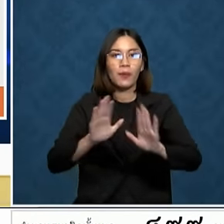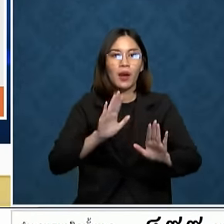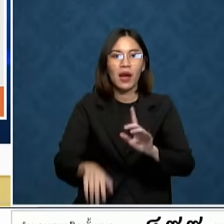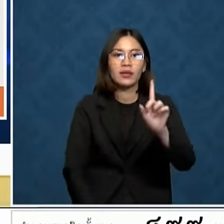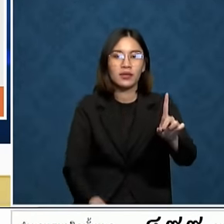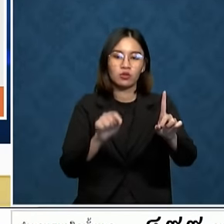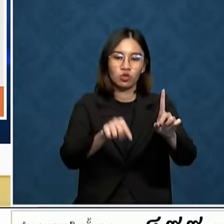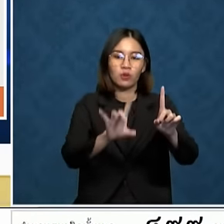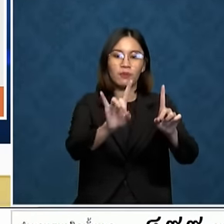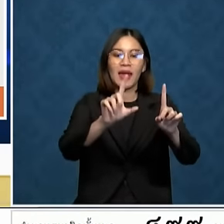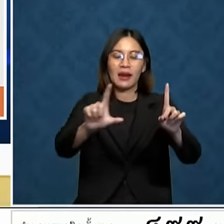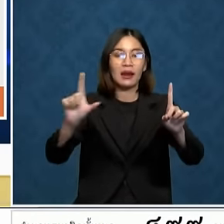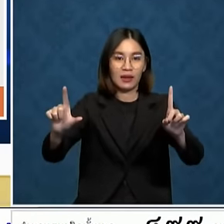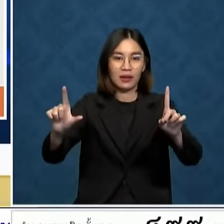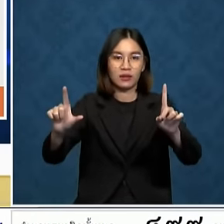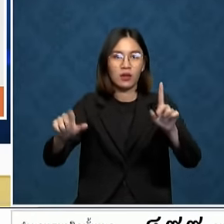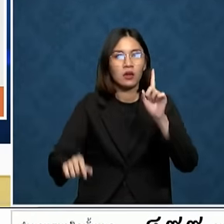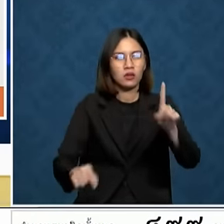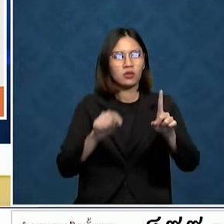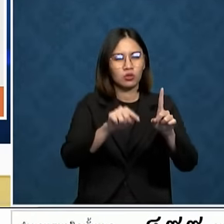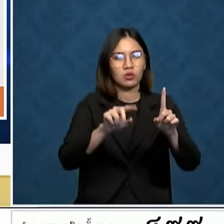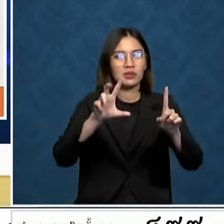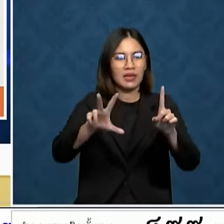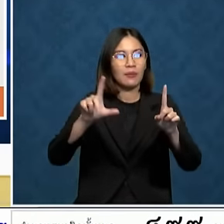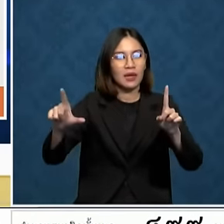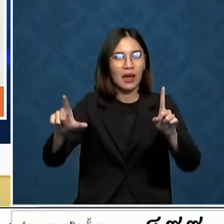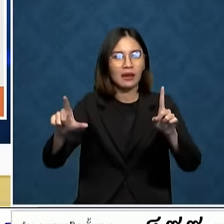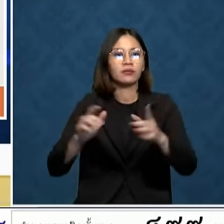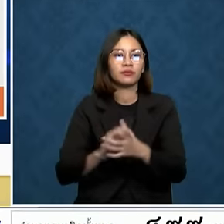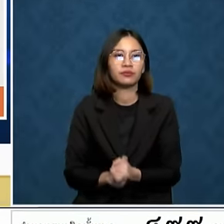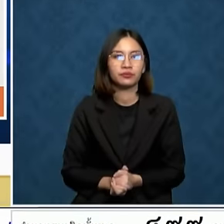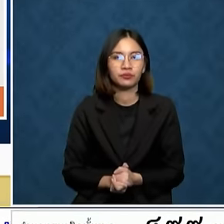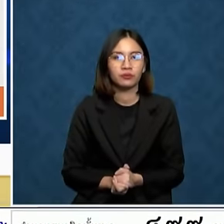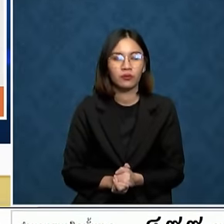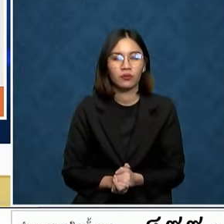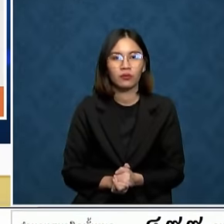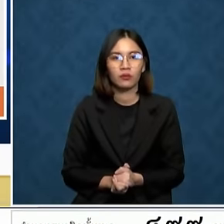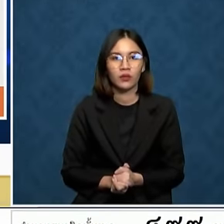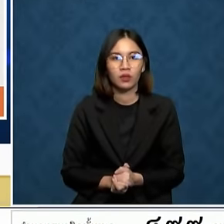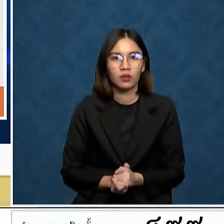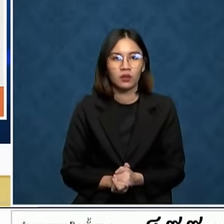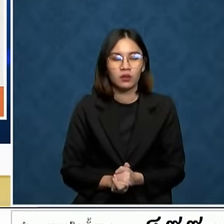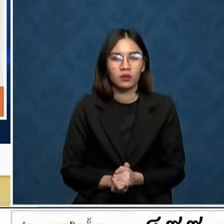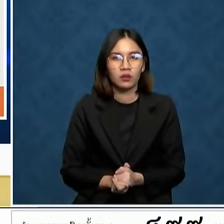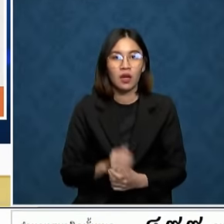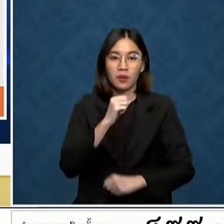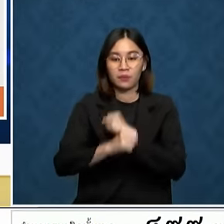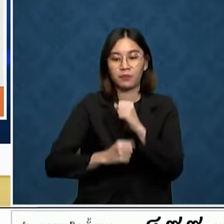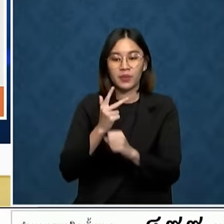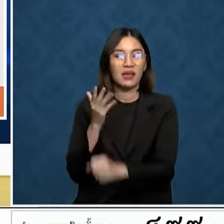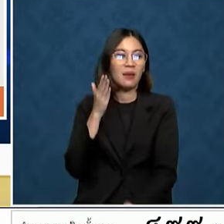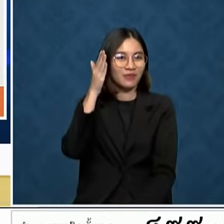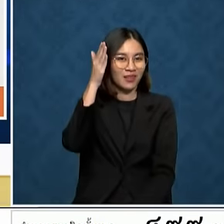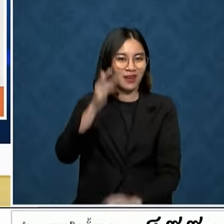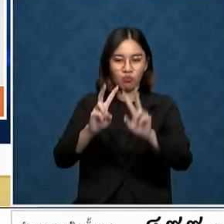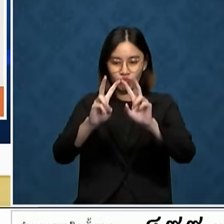1.8 ลานล้านบาท1.3 ล้านล้านบาท ถ้าเอางบของ Digital Wallet ออกไป3 ปีข้หนาคเปเคพสู